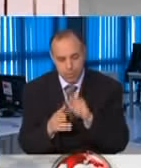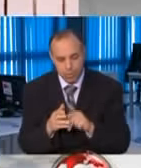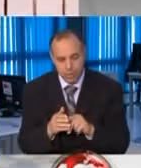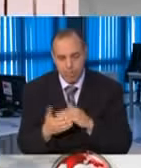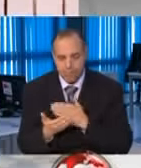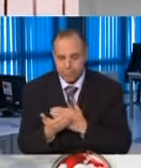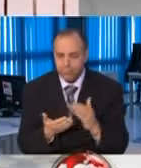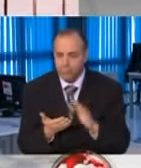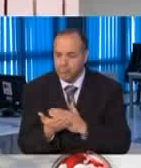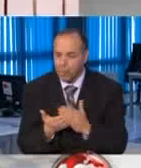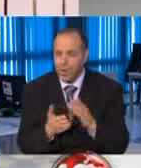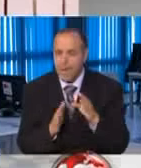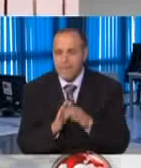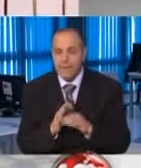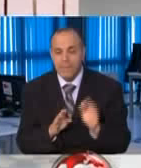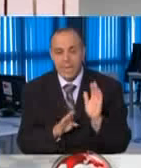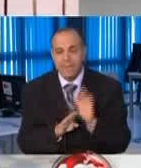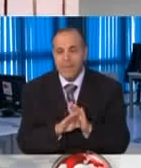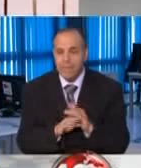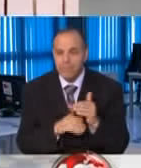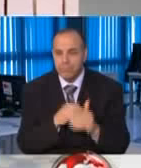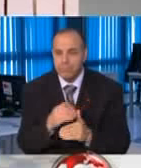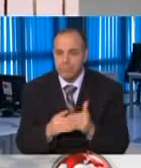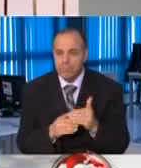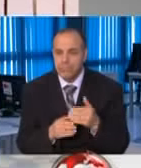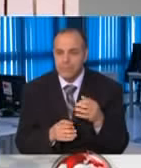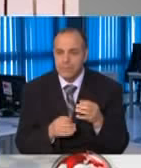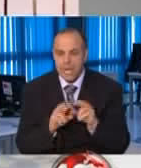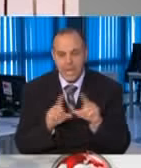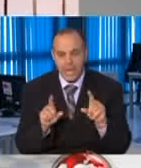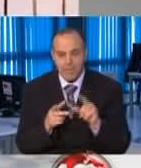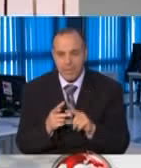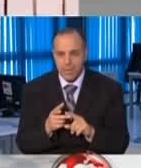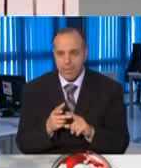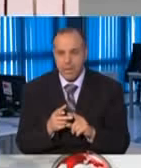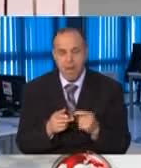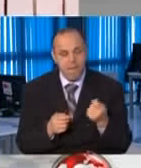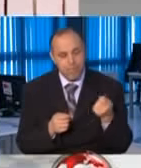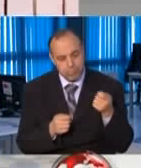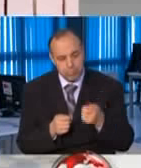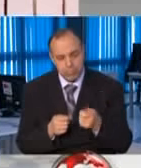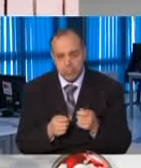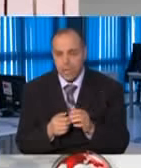التحتية، ووظفت لبرنامج دعم تطوير المنظومة الإعلامية، ووظفت أيضا